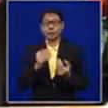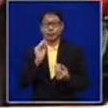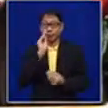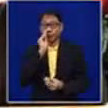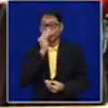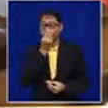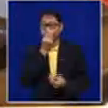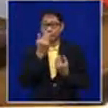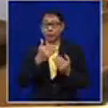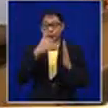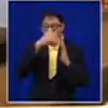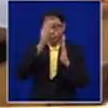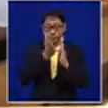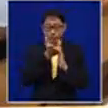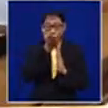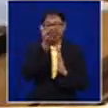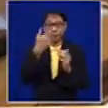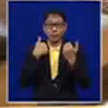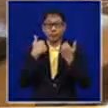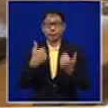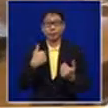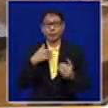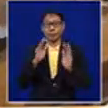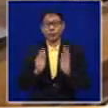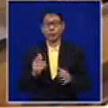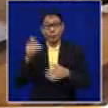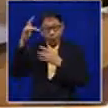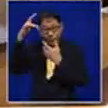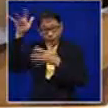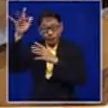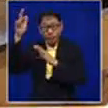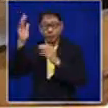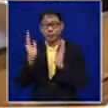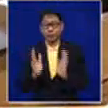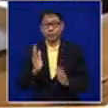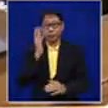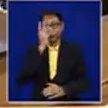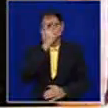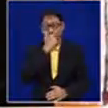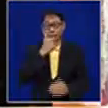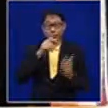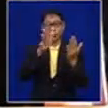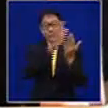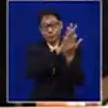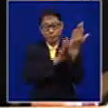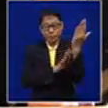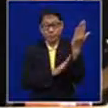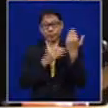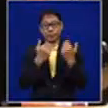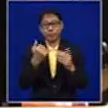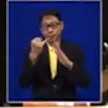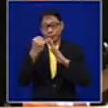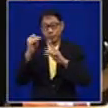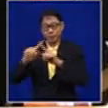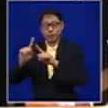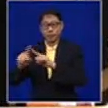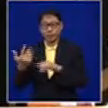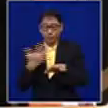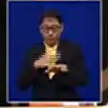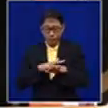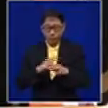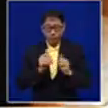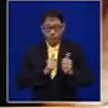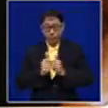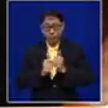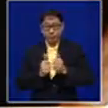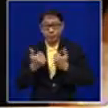แห่งล้านนาคนดูก็ไปเชียร์ค่ะเพราะว่าสาวงามจากทั่วประเทศนะคะจังหวัดต่างๆเนี่ยมาร่วมประกว